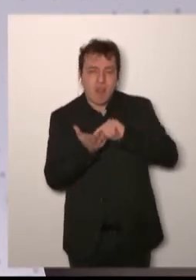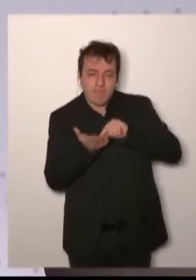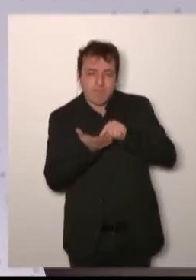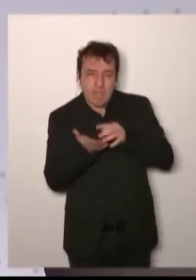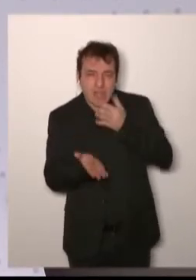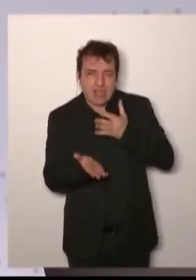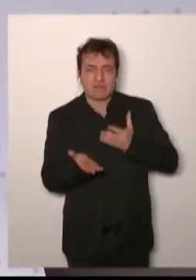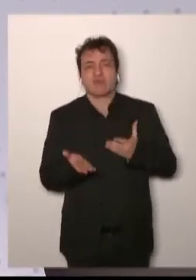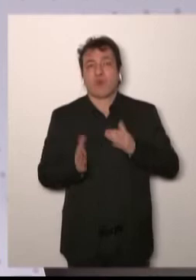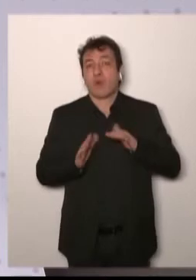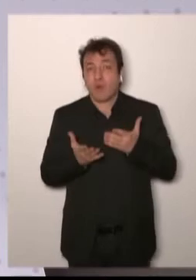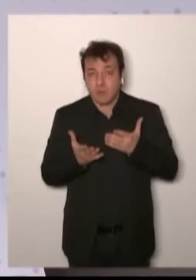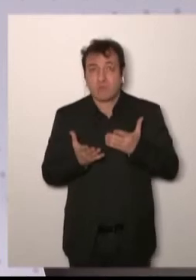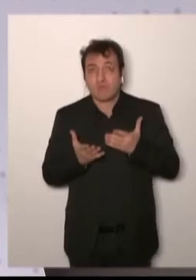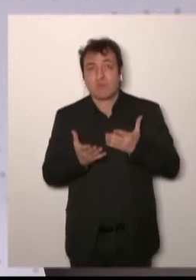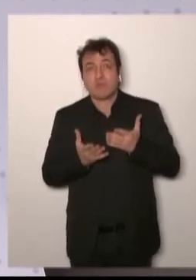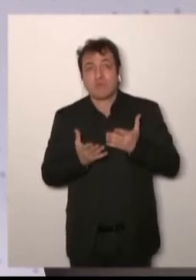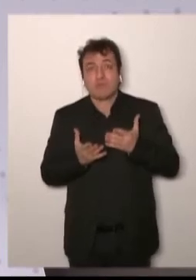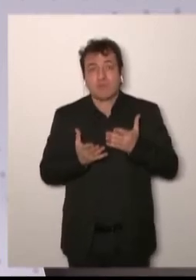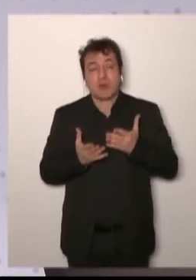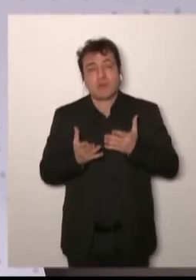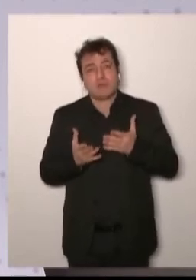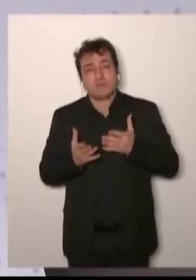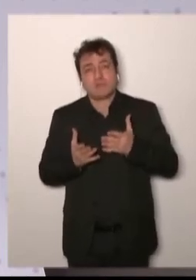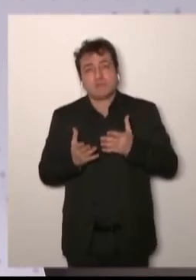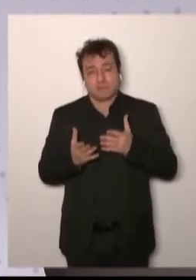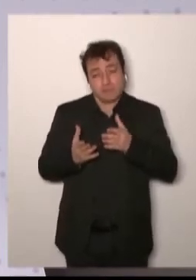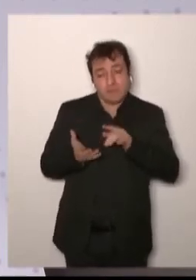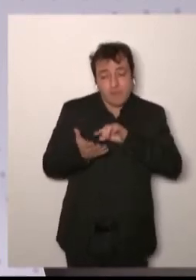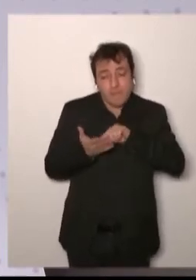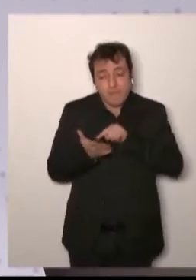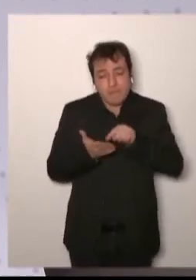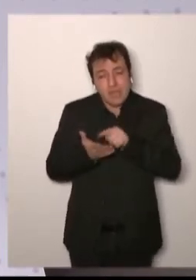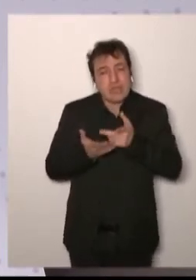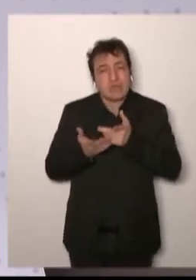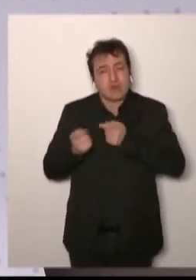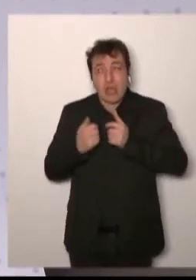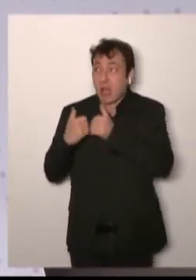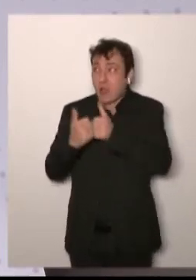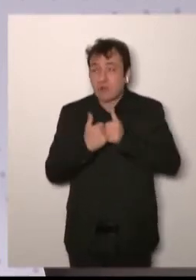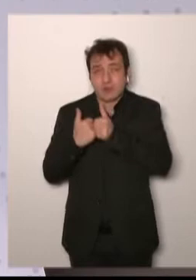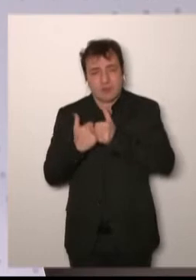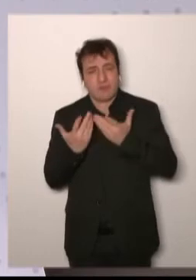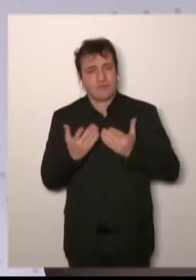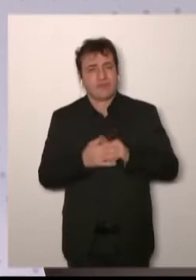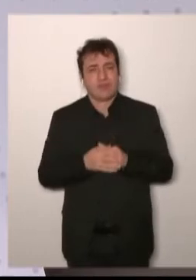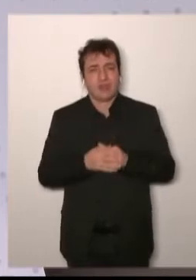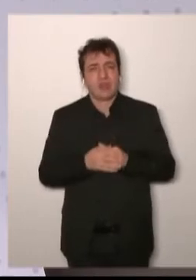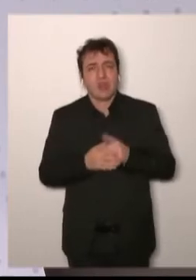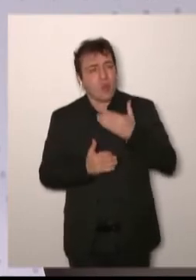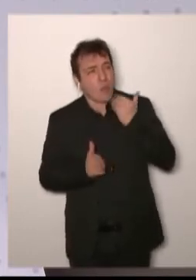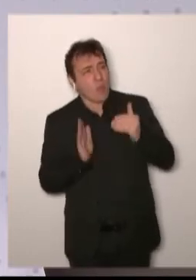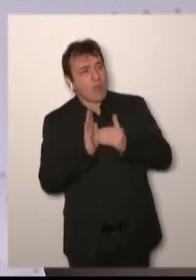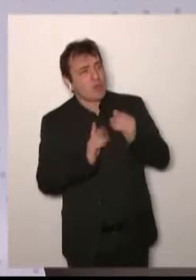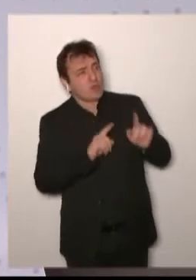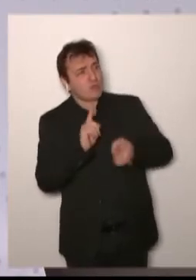pour cela? Pour en parler, nous accueillons, il est en duplex avec nous, l'un des meilleurs spécialistes de cette question à l'échelle européenne,